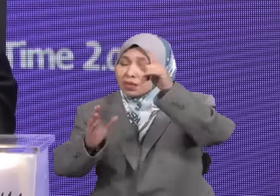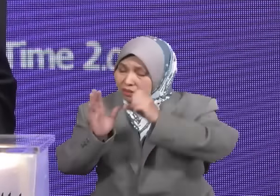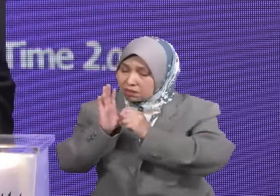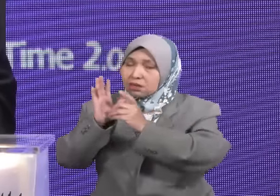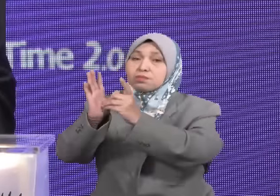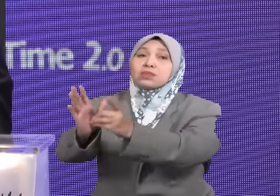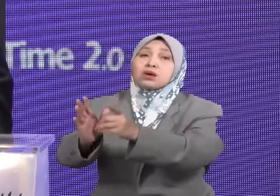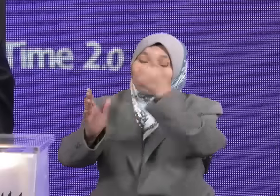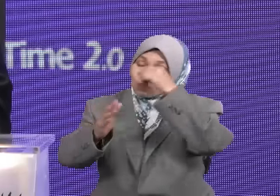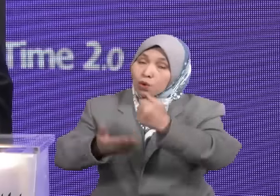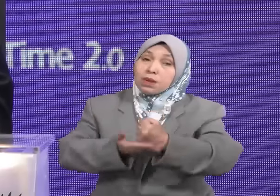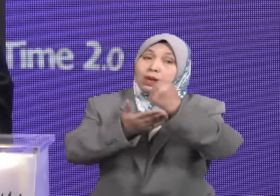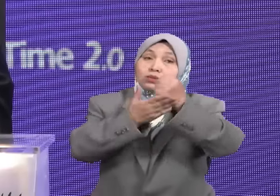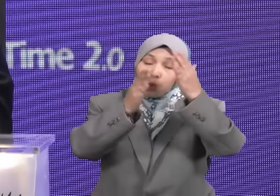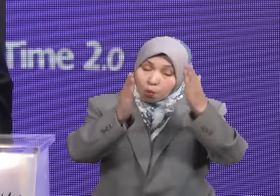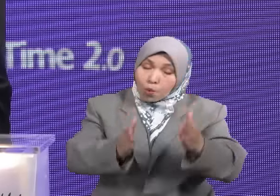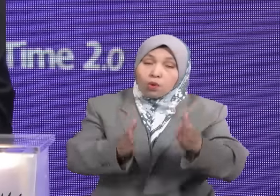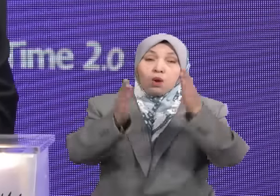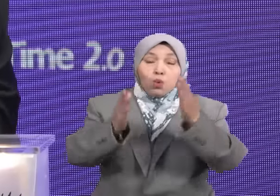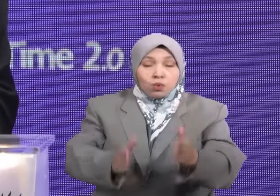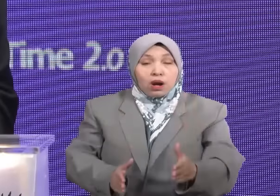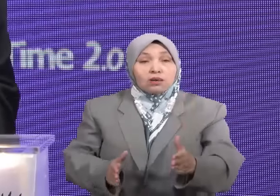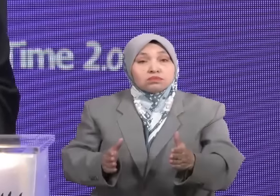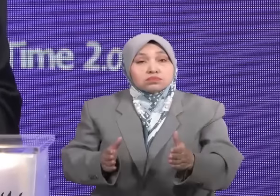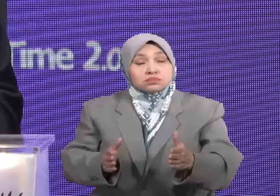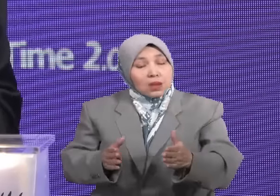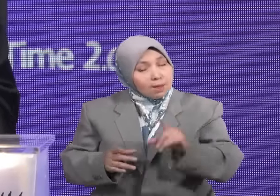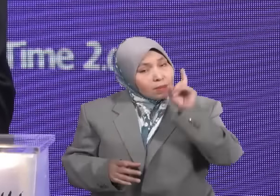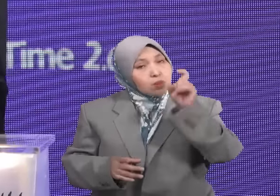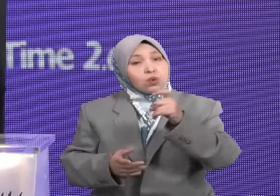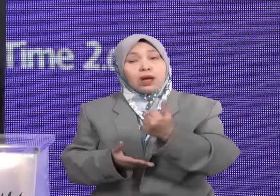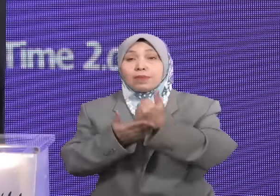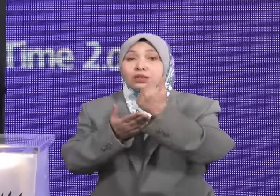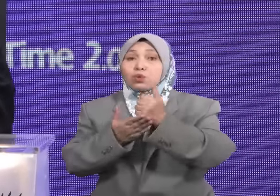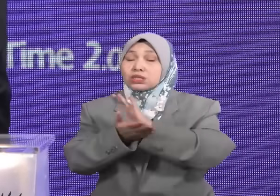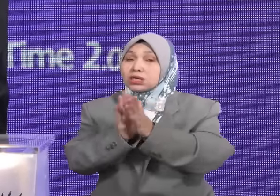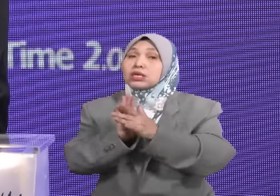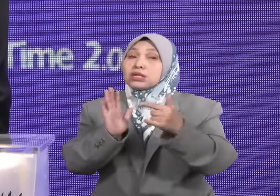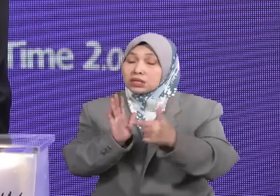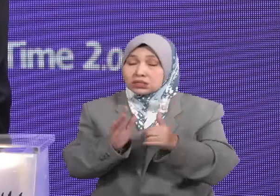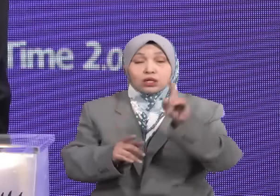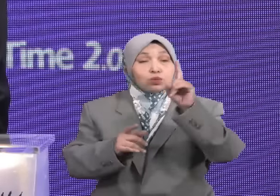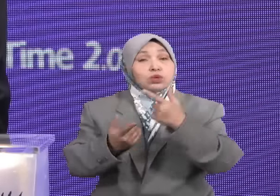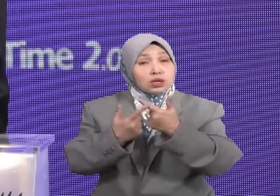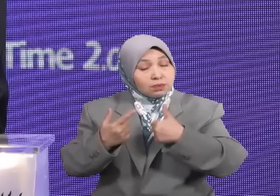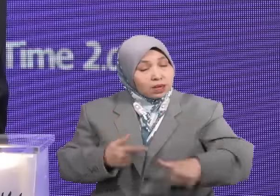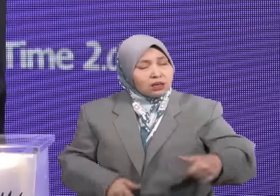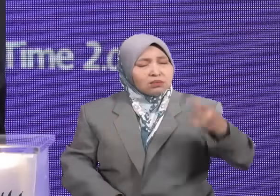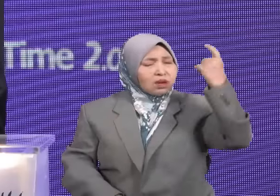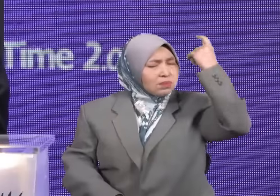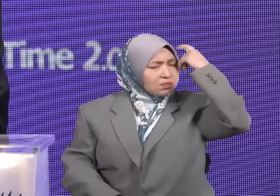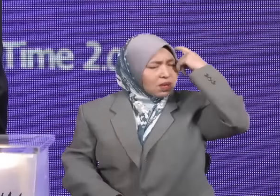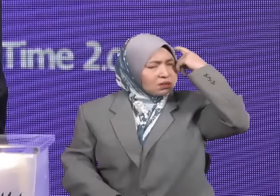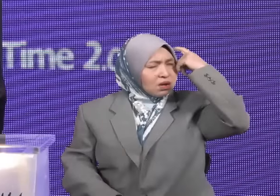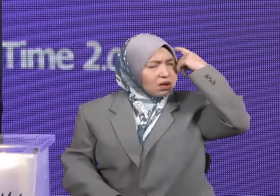ya, untuk membantu pada orang-orang yang perlukan bantuan. Jadi ini adalah salah satu lagi perspektif tentang hayatul